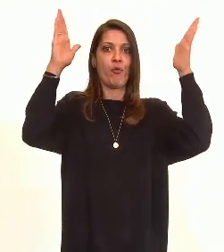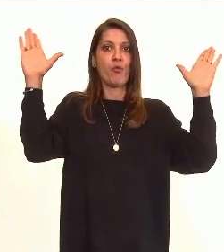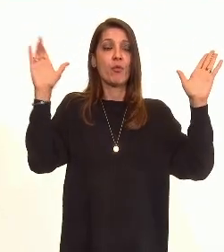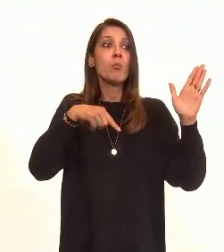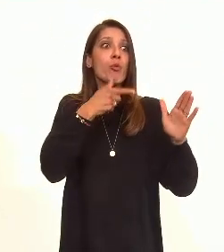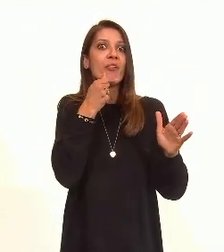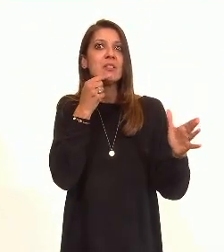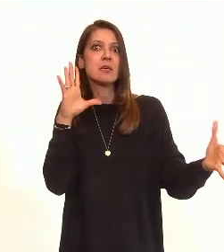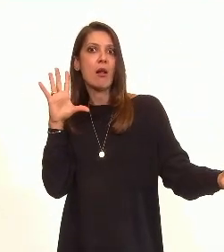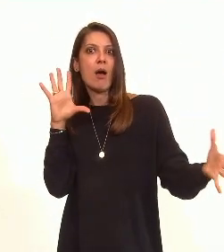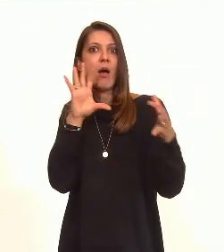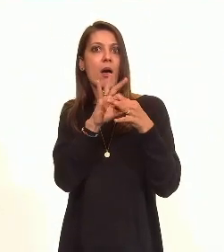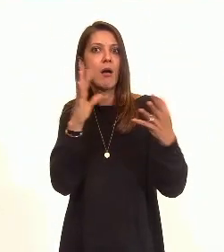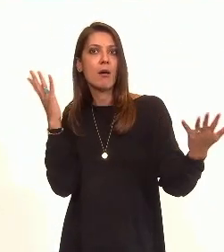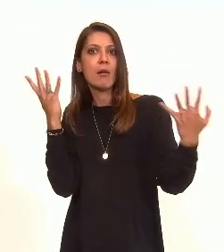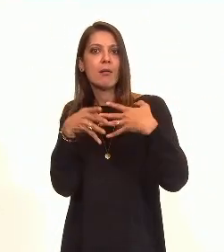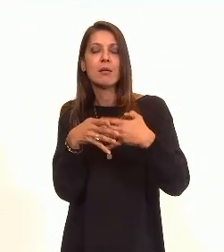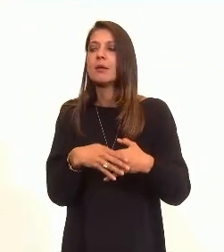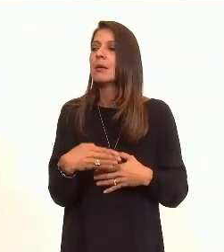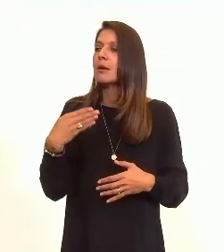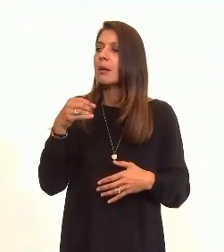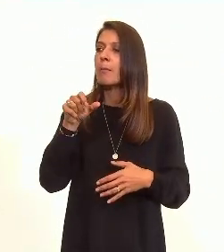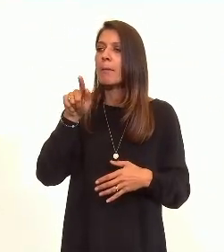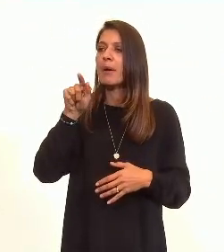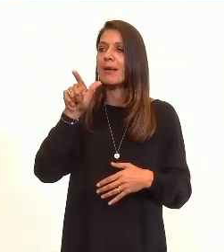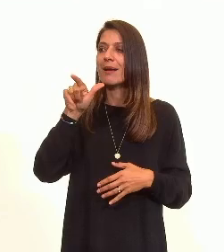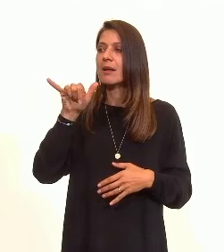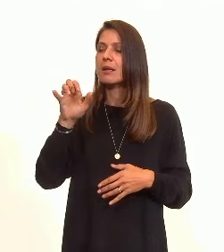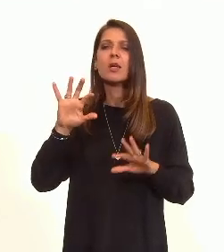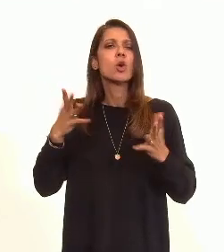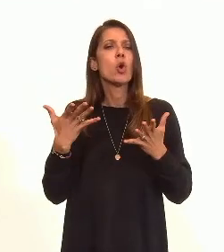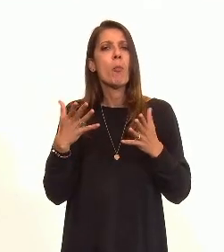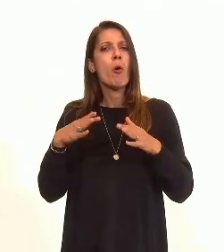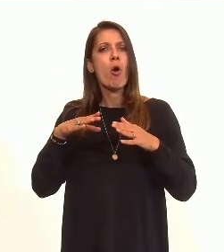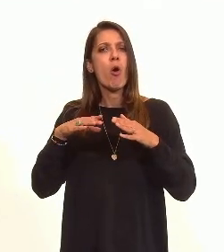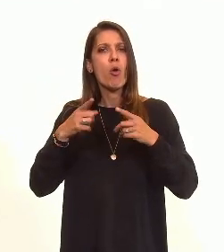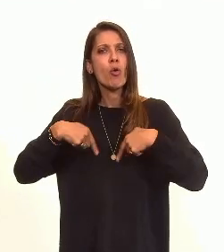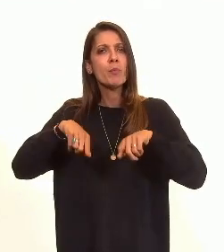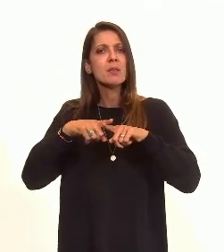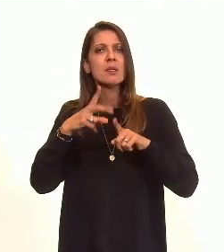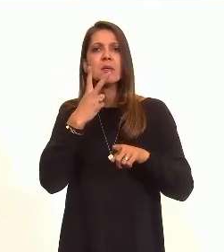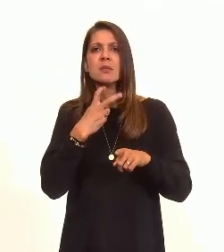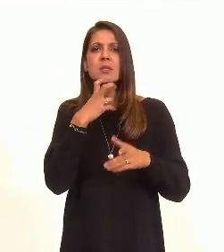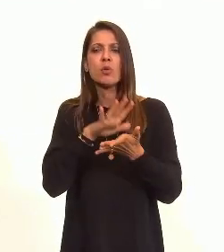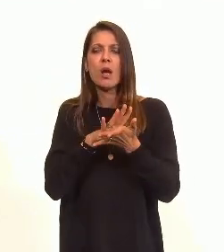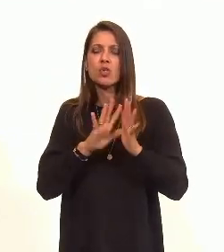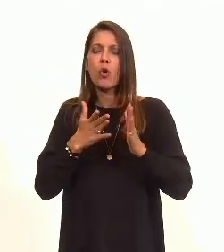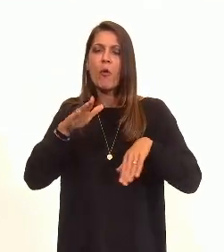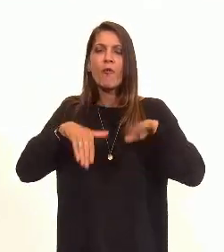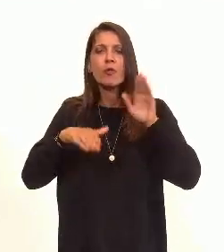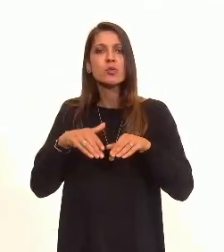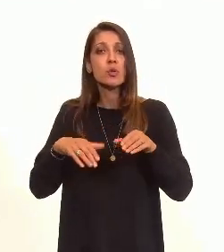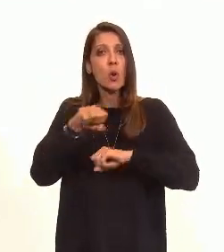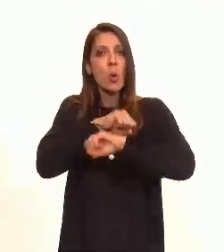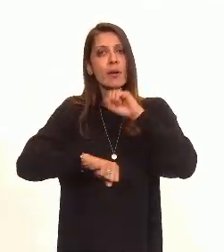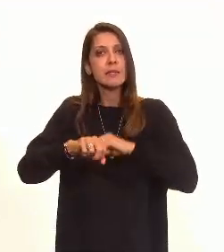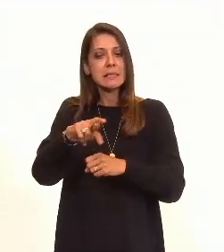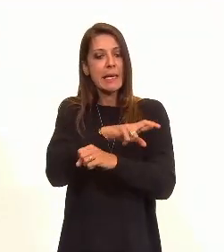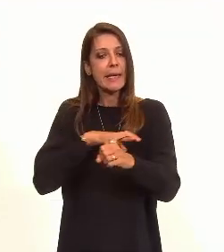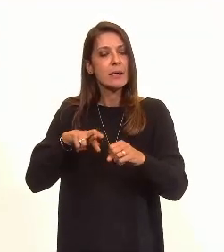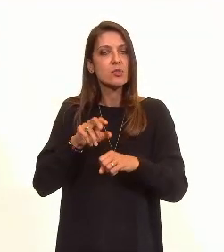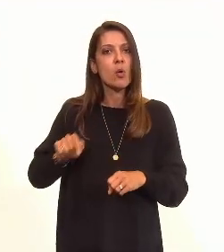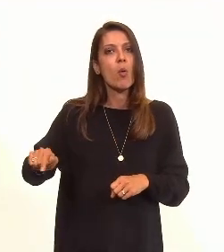facile. Magali, comment fonctionnent justement les comités citoyennage et l'organisation régionale qui est mise en